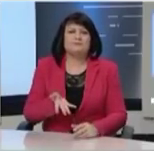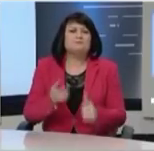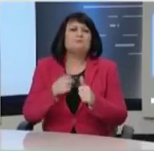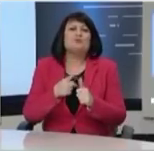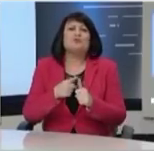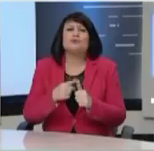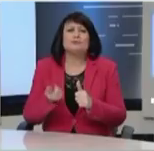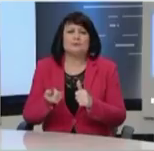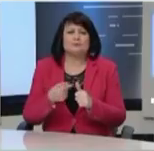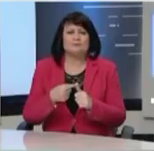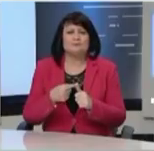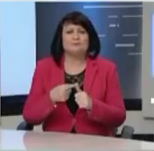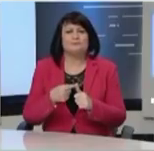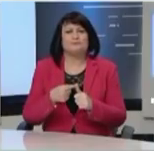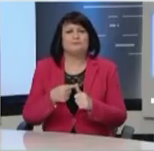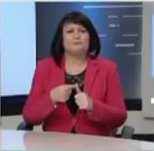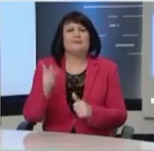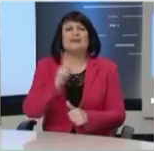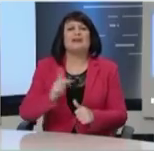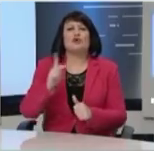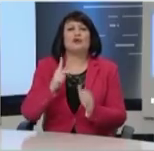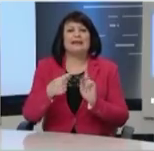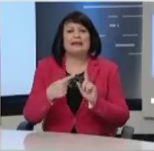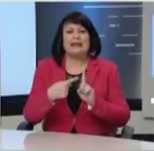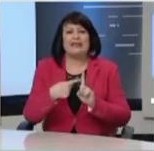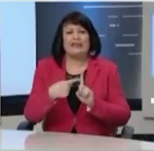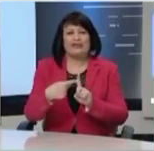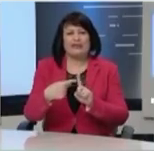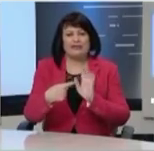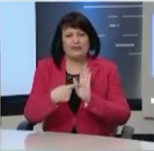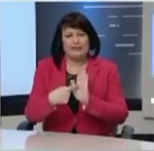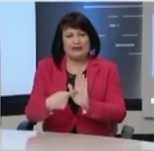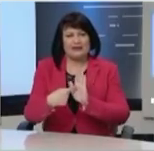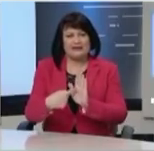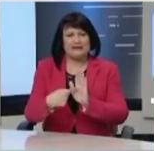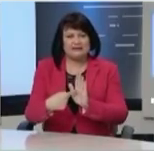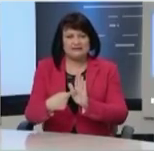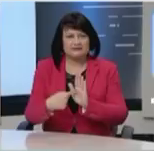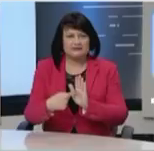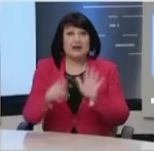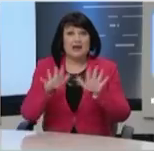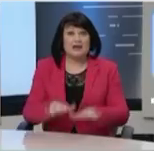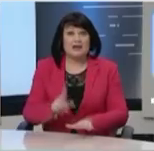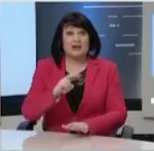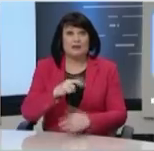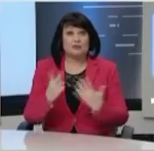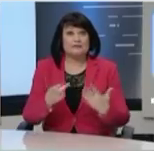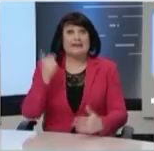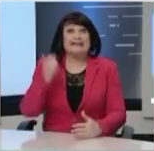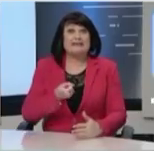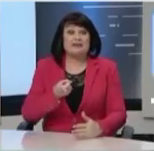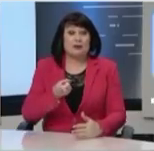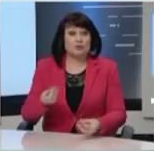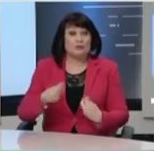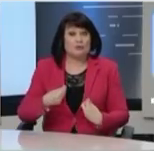όλα με τους κοινωνικούς δείκτες, την ανεργία να βρίσκεται στο 27%